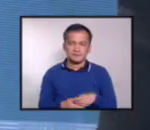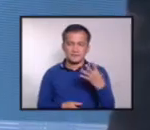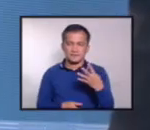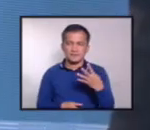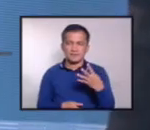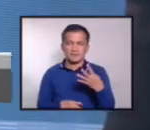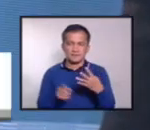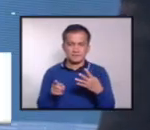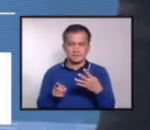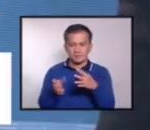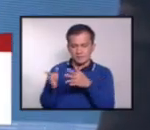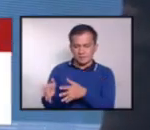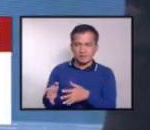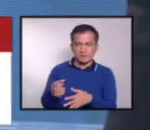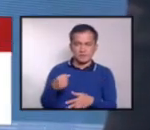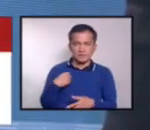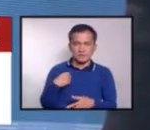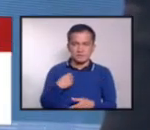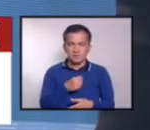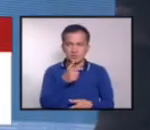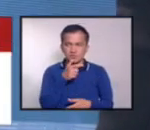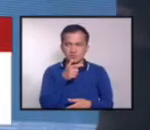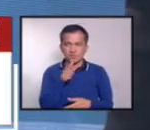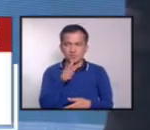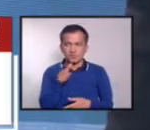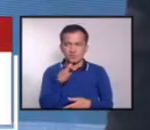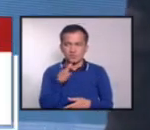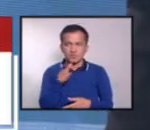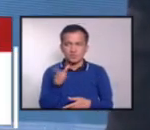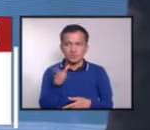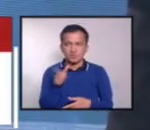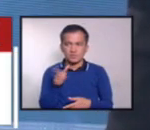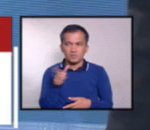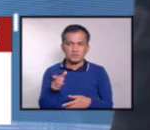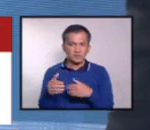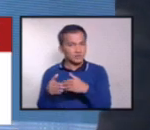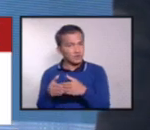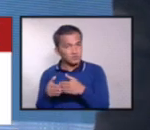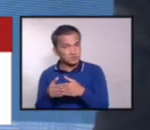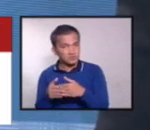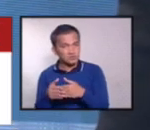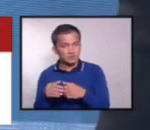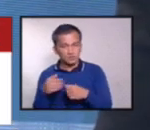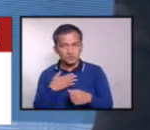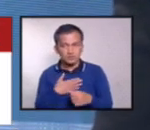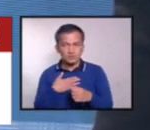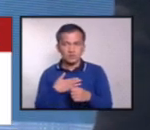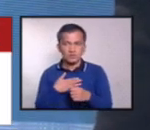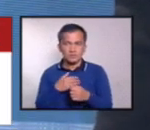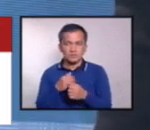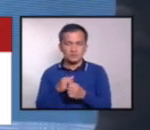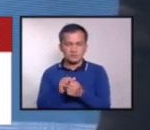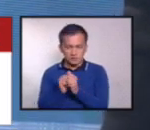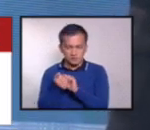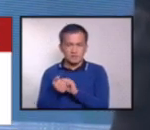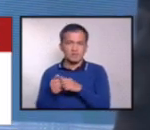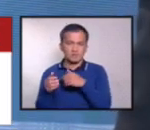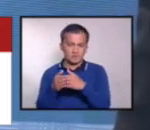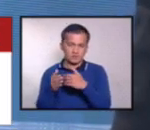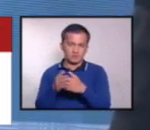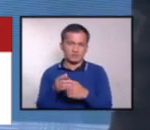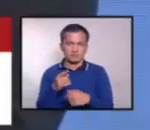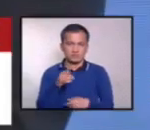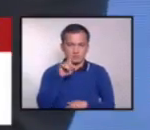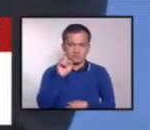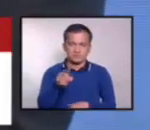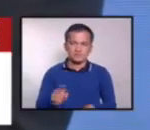Sa mga may iwan sa Senado, sino sa mga hindi mo pa ka-close ang gusto mong makapalagayan ng loob?